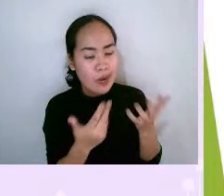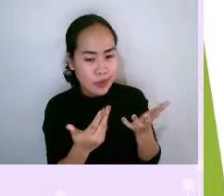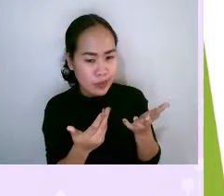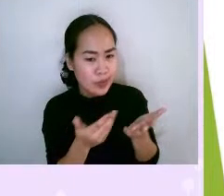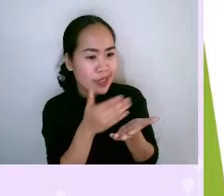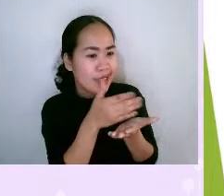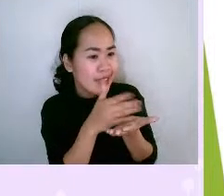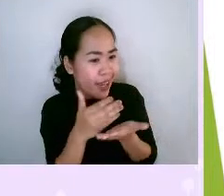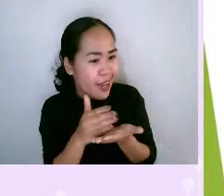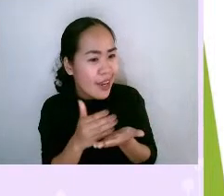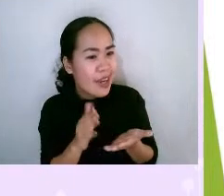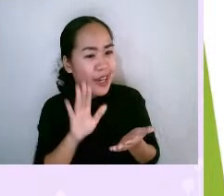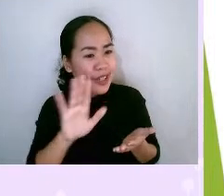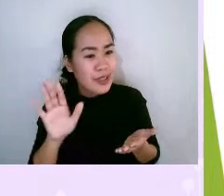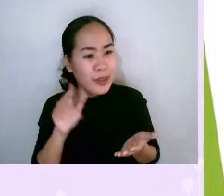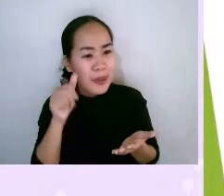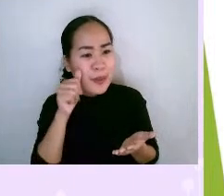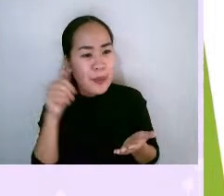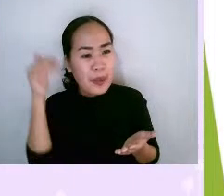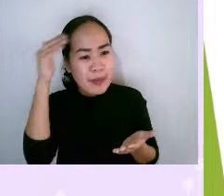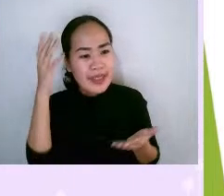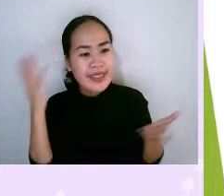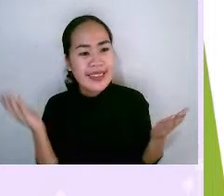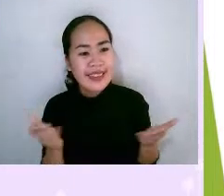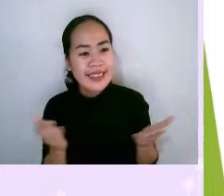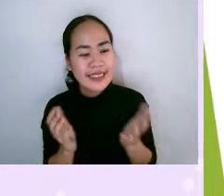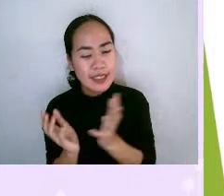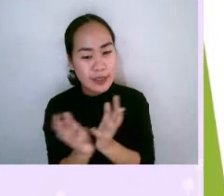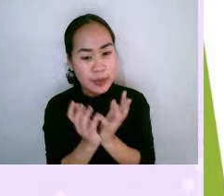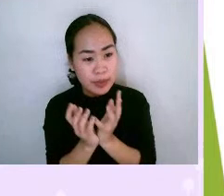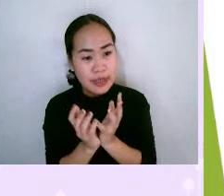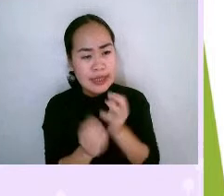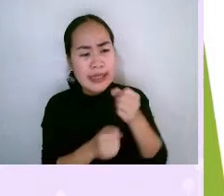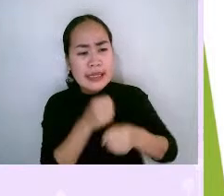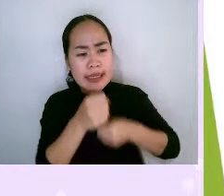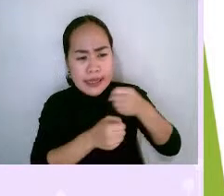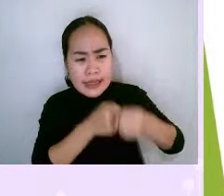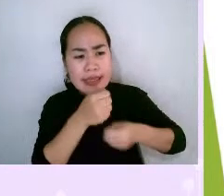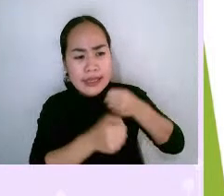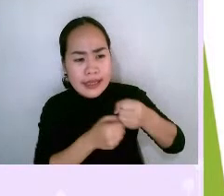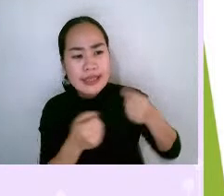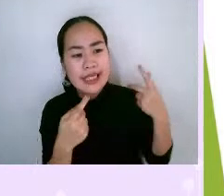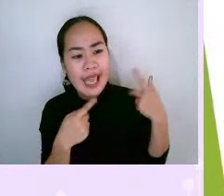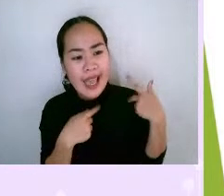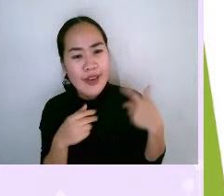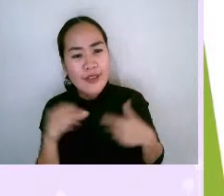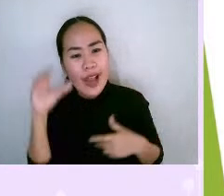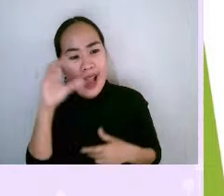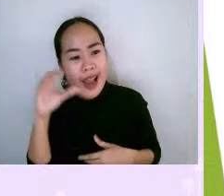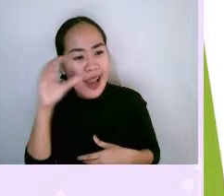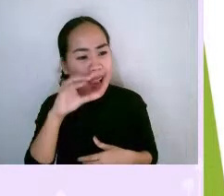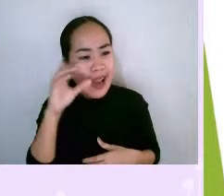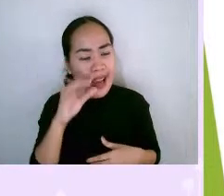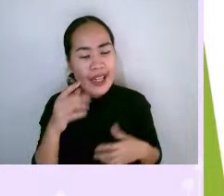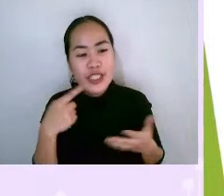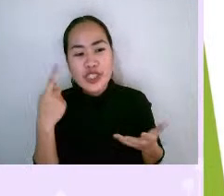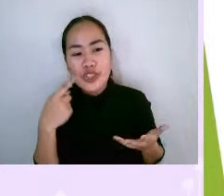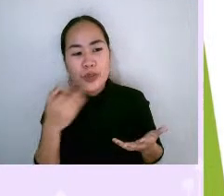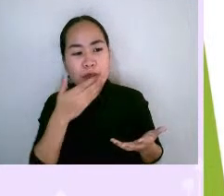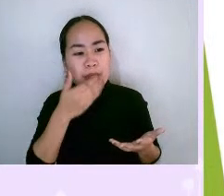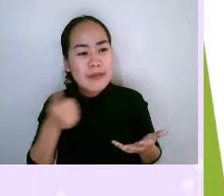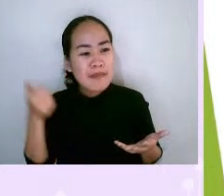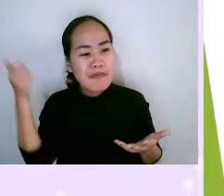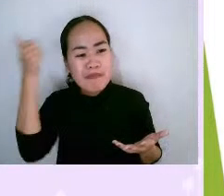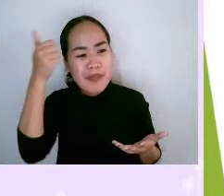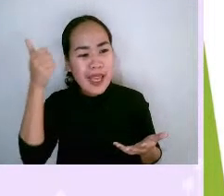of women in the community. So yearly, we are conducting this search for outstanding rural women.